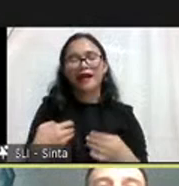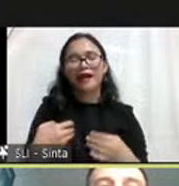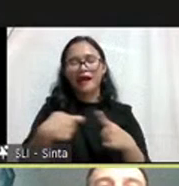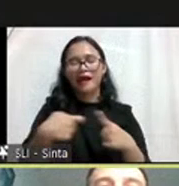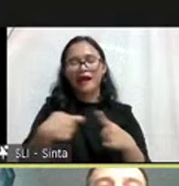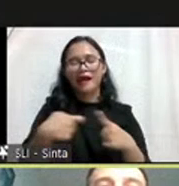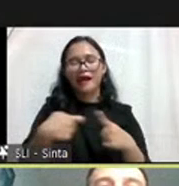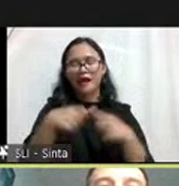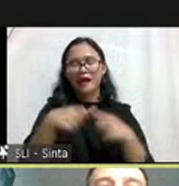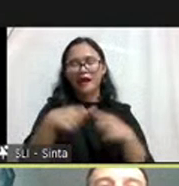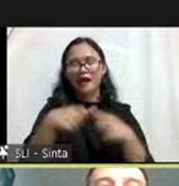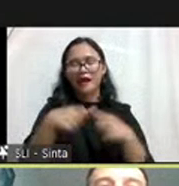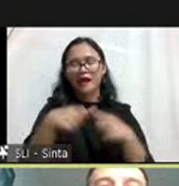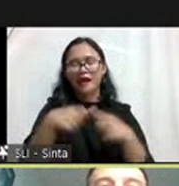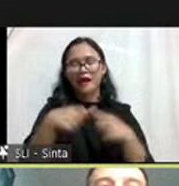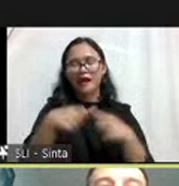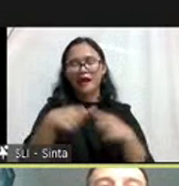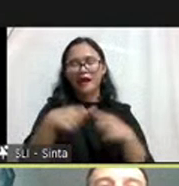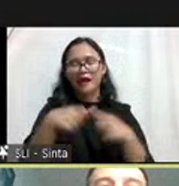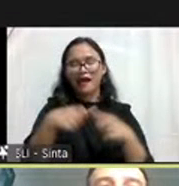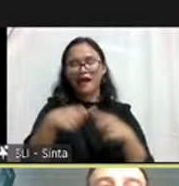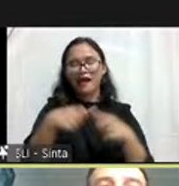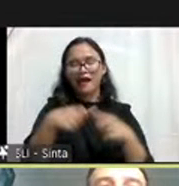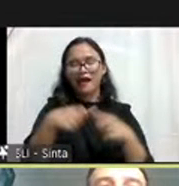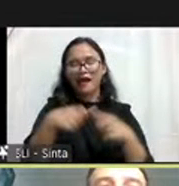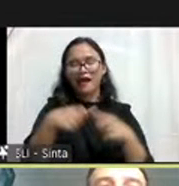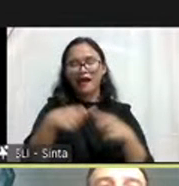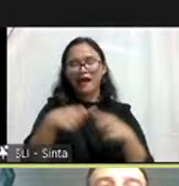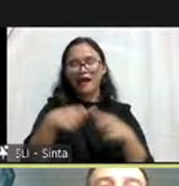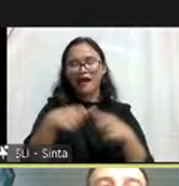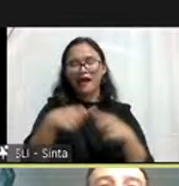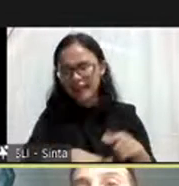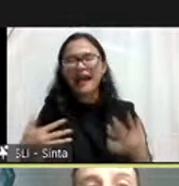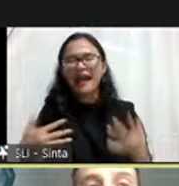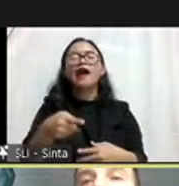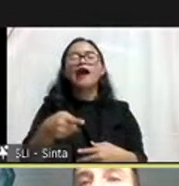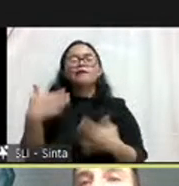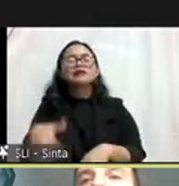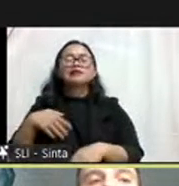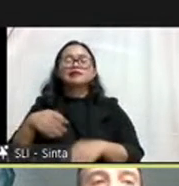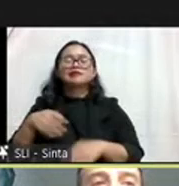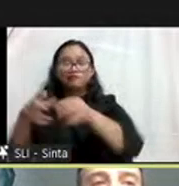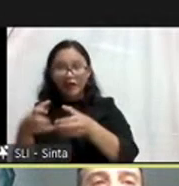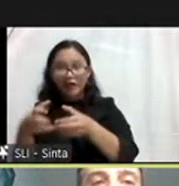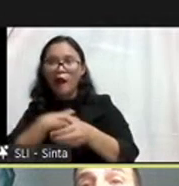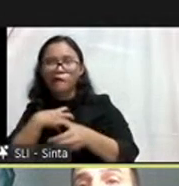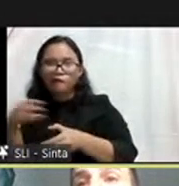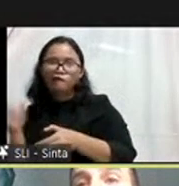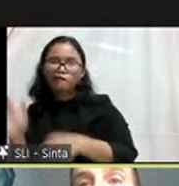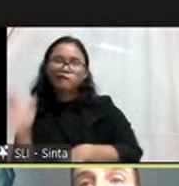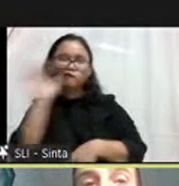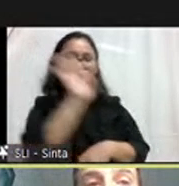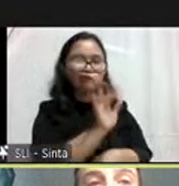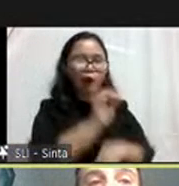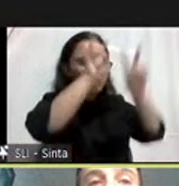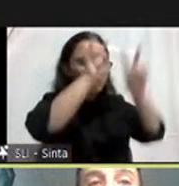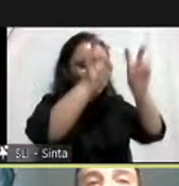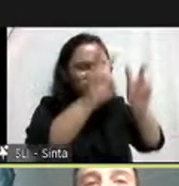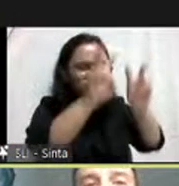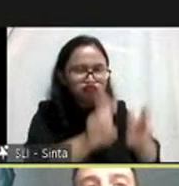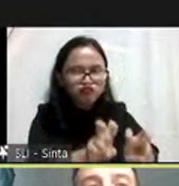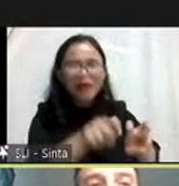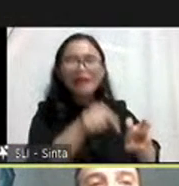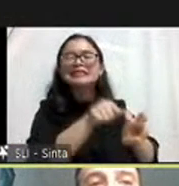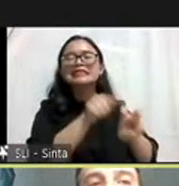biasa karena komisi hakia yang ada di Thailand menginvestigasi dampak ee yang dilakukan oleh perusahaan Thailand di negara